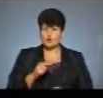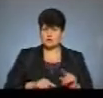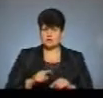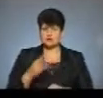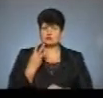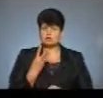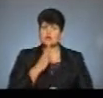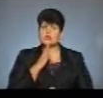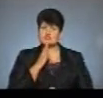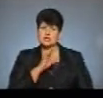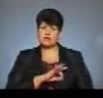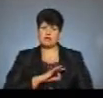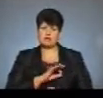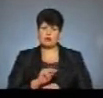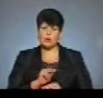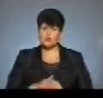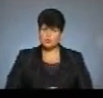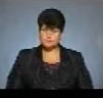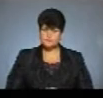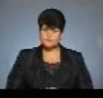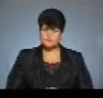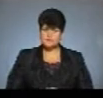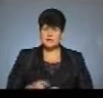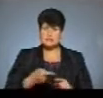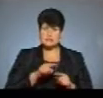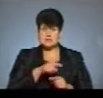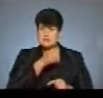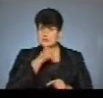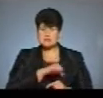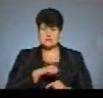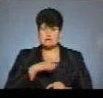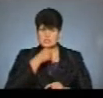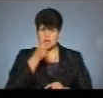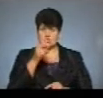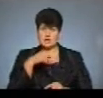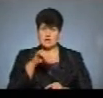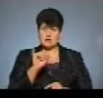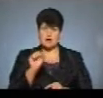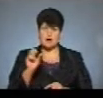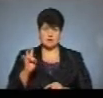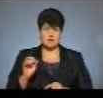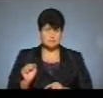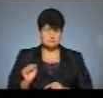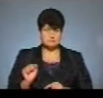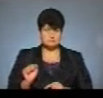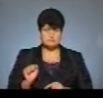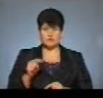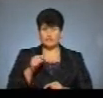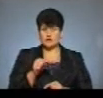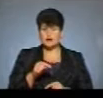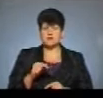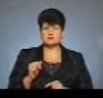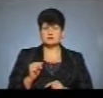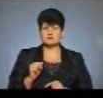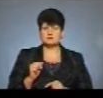Троє дівчаток виховують. Це сама старша Діана. Ну і таке, вона йшла тоді, у